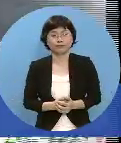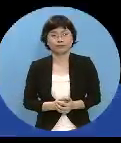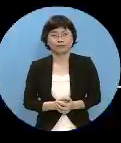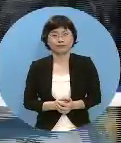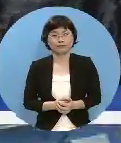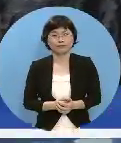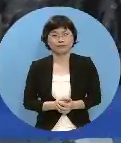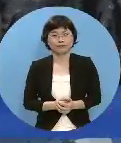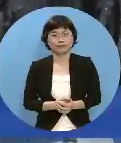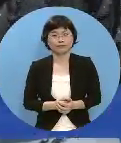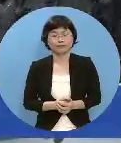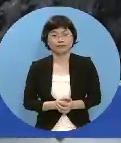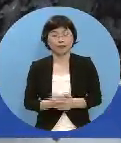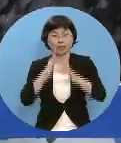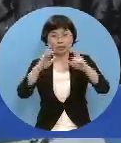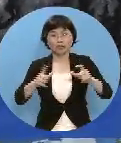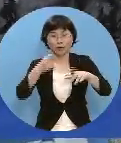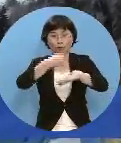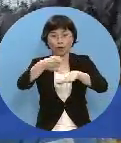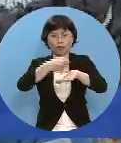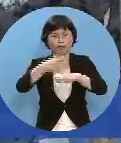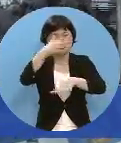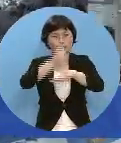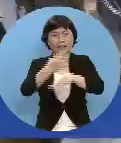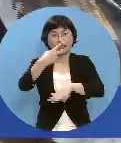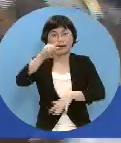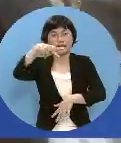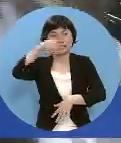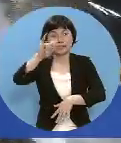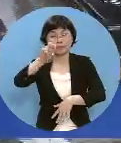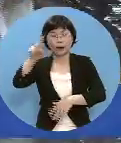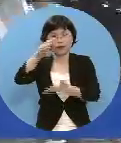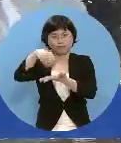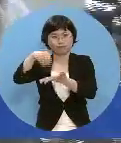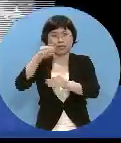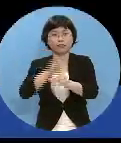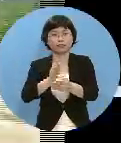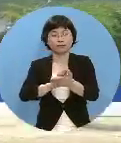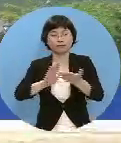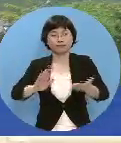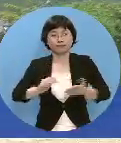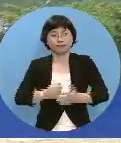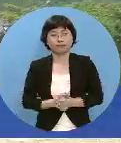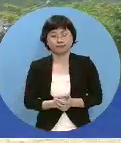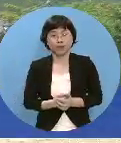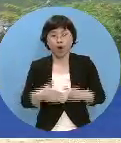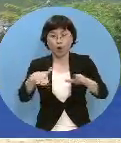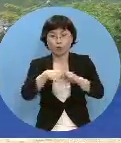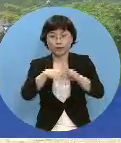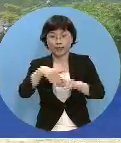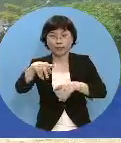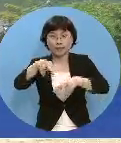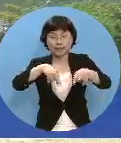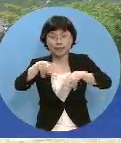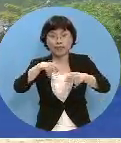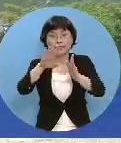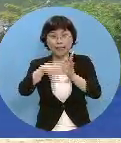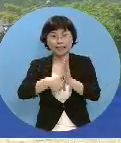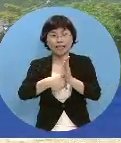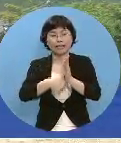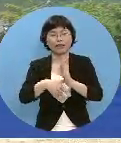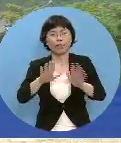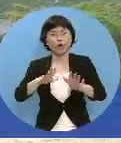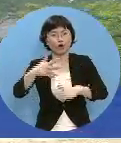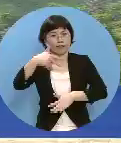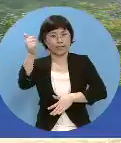있습니다. 전남 안도에서는 막바지 다시마 수확이 한창입니다. 문화재 산책에서는 문화재의